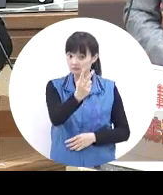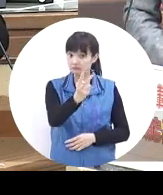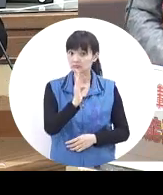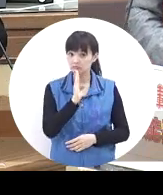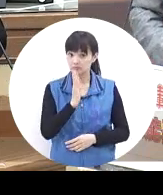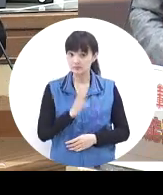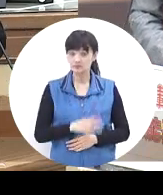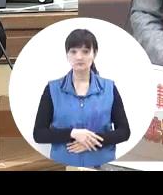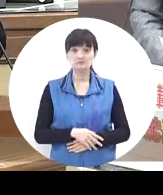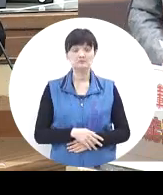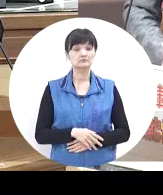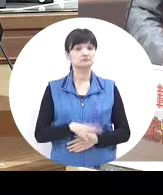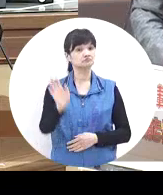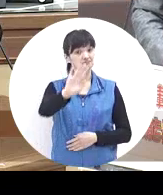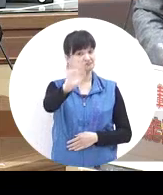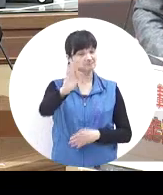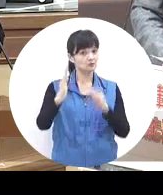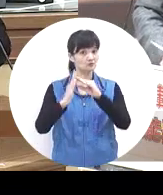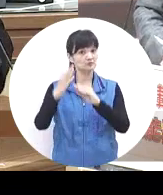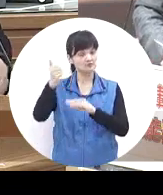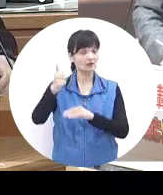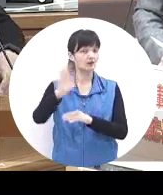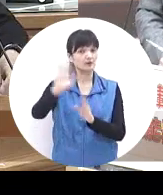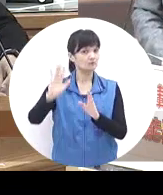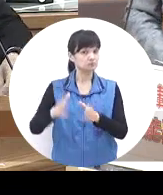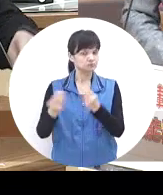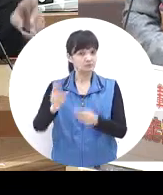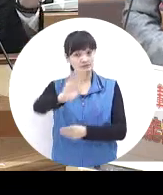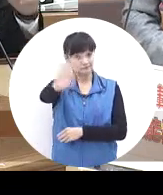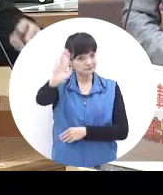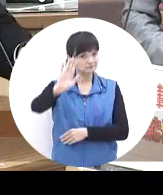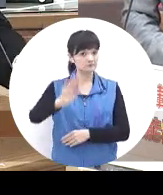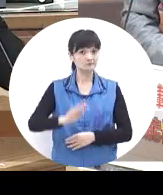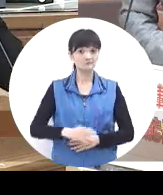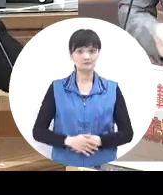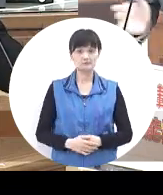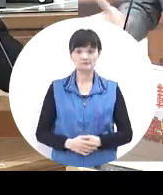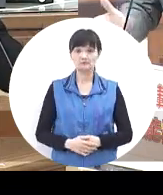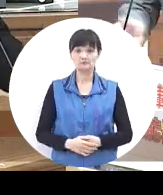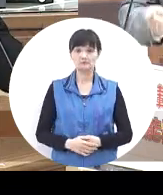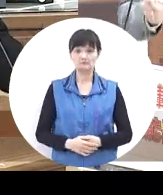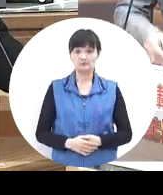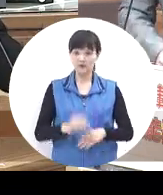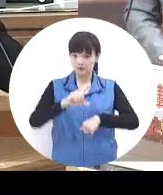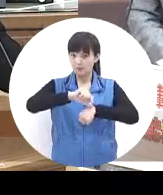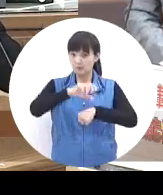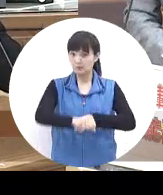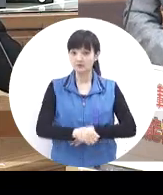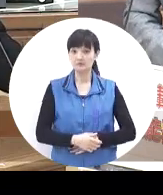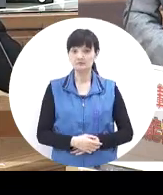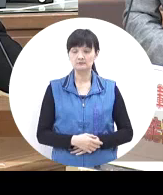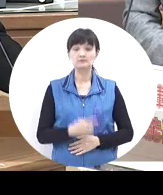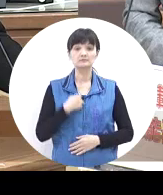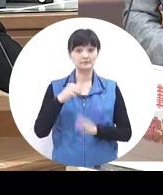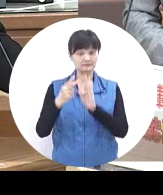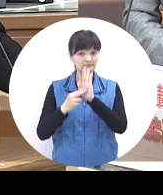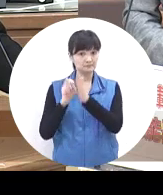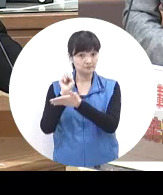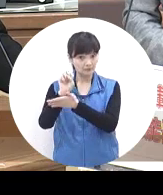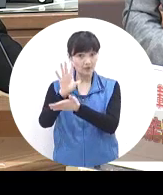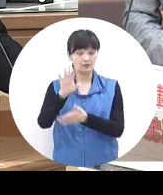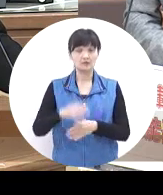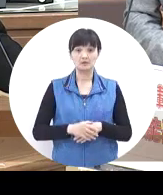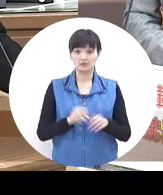保局回答。 我不用，局长， 哦、 局长，你不用回答，不用。 啊，那我跟议员报告一下。 时间很宝贵， 我一切以专业的评估为主